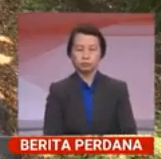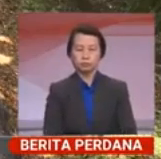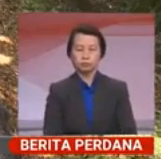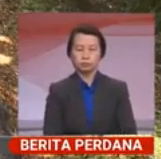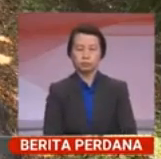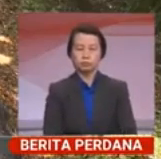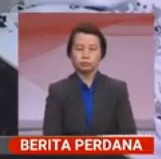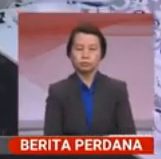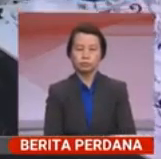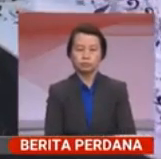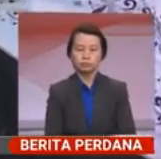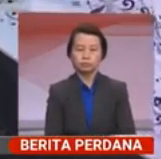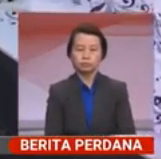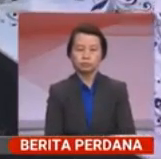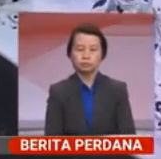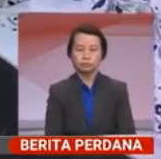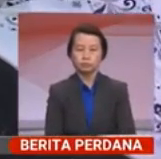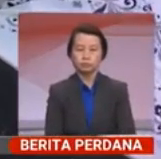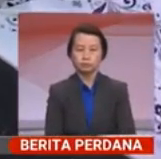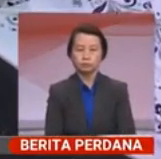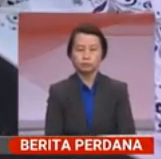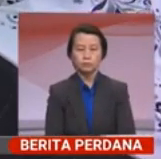RTM.